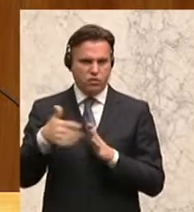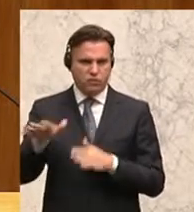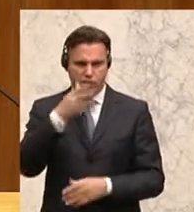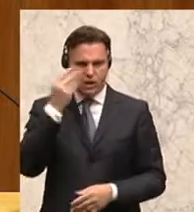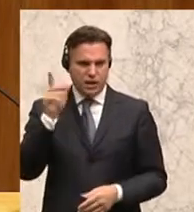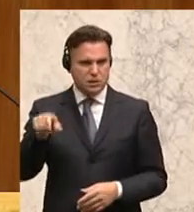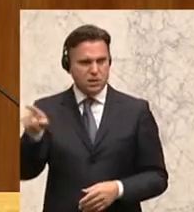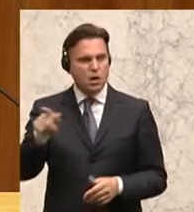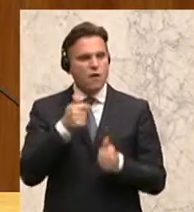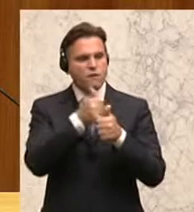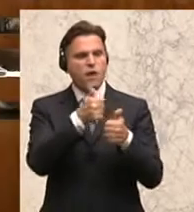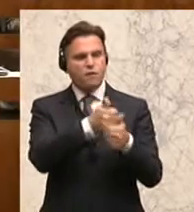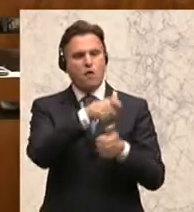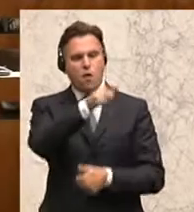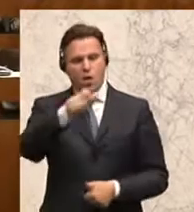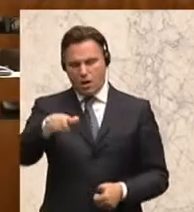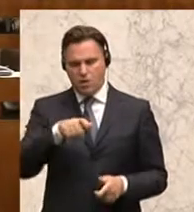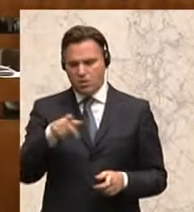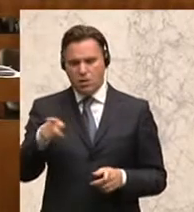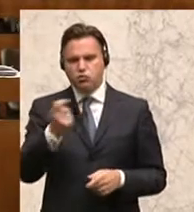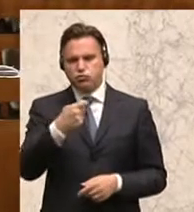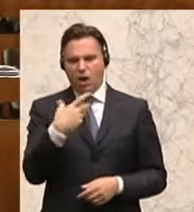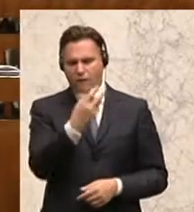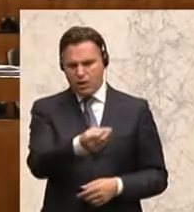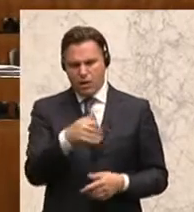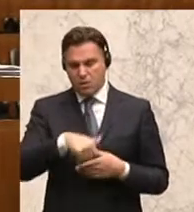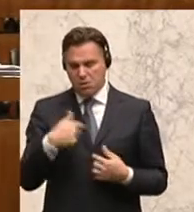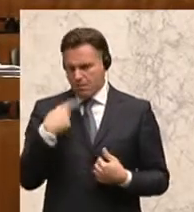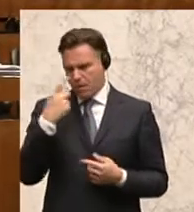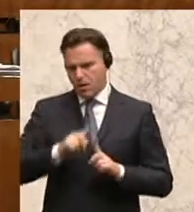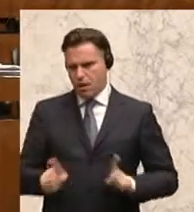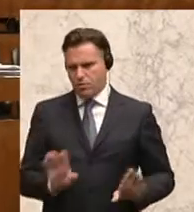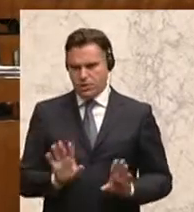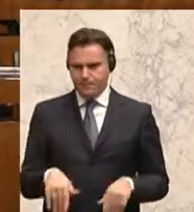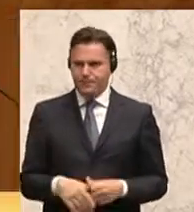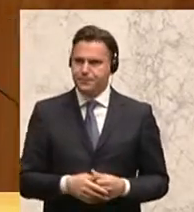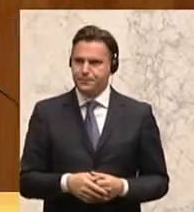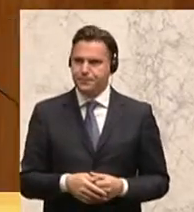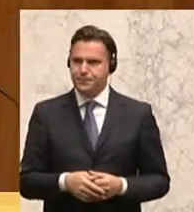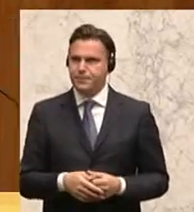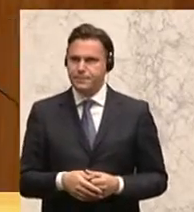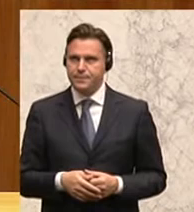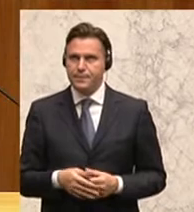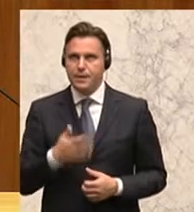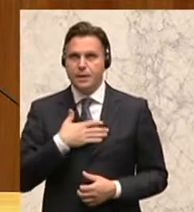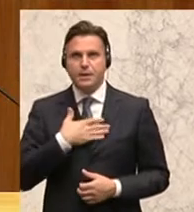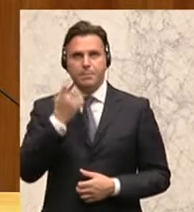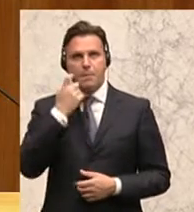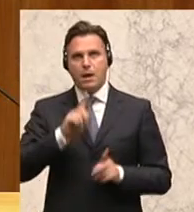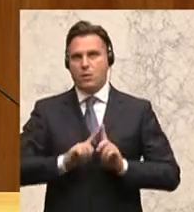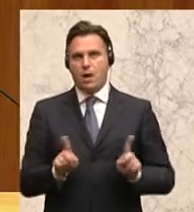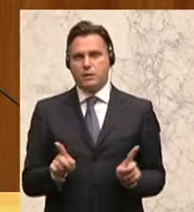diese Leute noch, ihr bestraft das auch noch. Wir sind da ganz anderer Meinung. Wir sind der Meinung, dass es möglich sein muss,